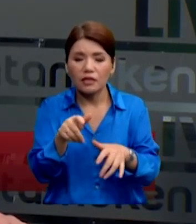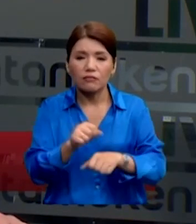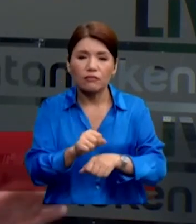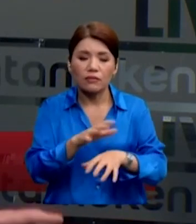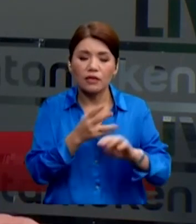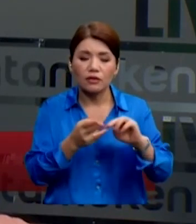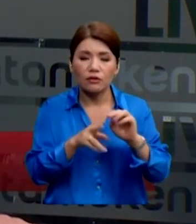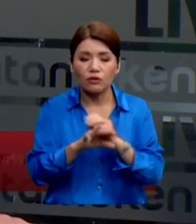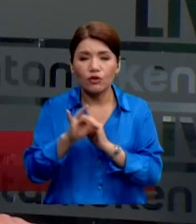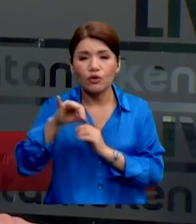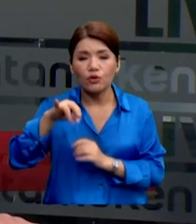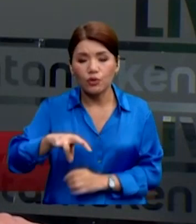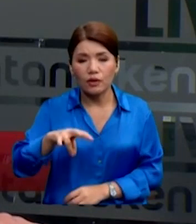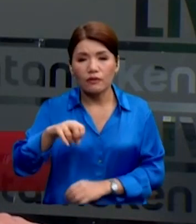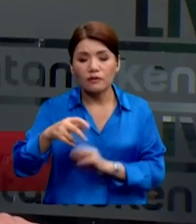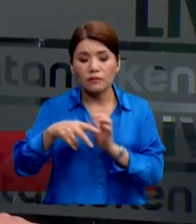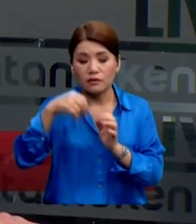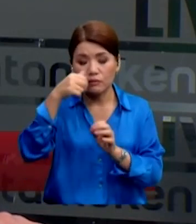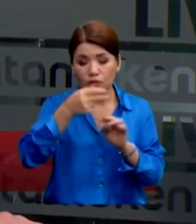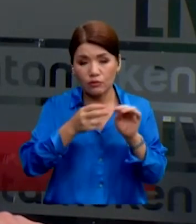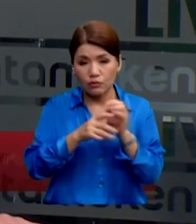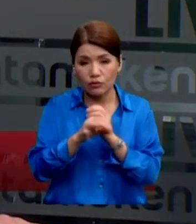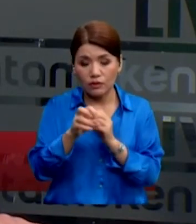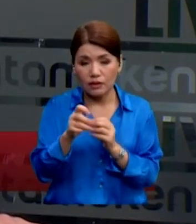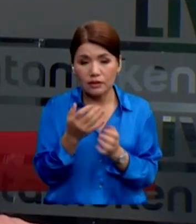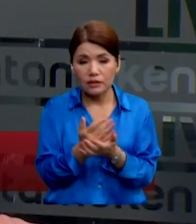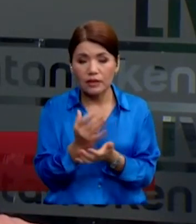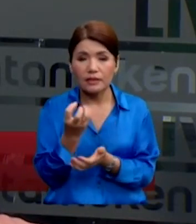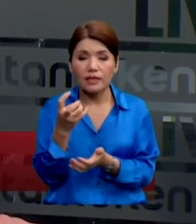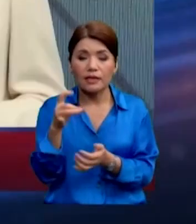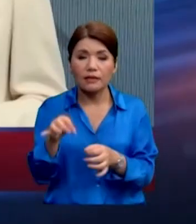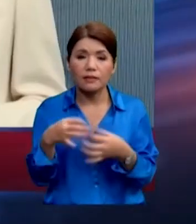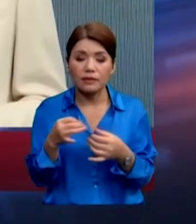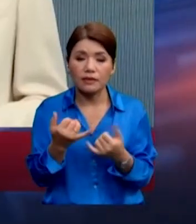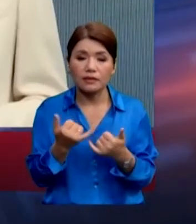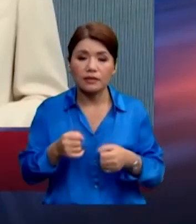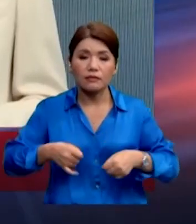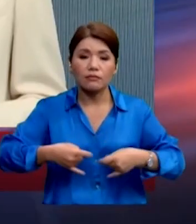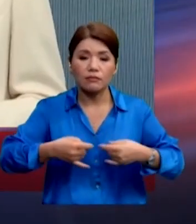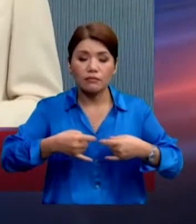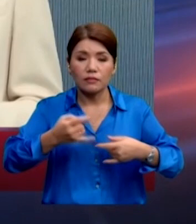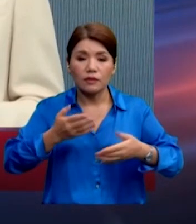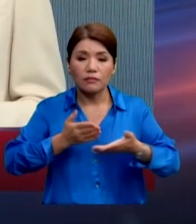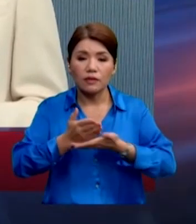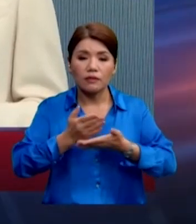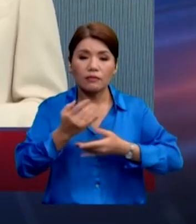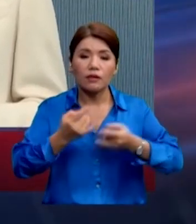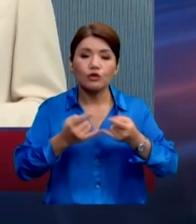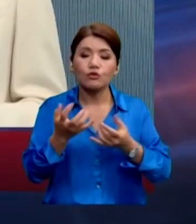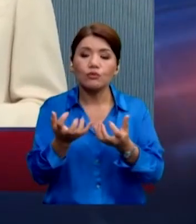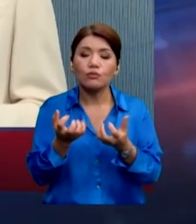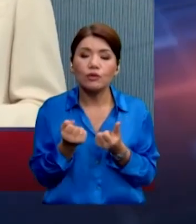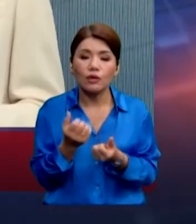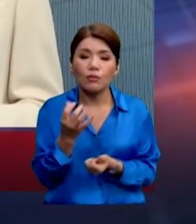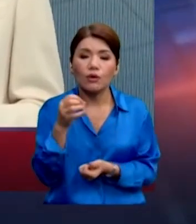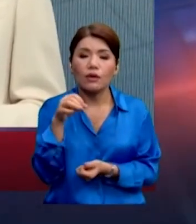нападение на банк в июне этого года. Со всеми подробностями суда Саяна Санакова, она сейчас с нами на связи. Саяна, так сколько получил